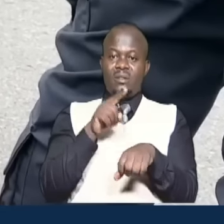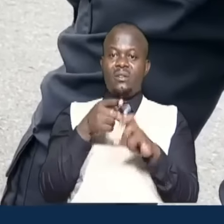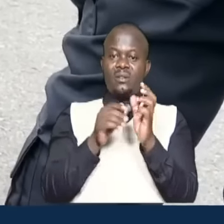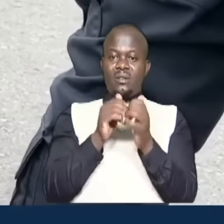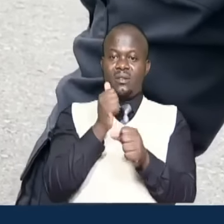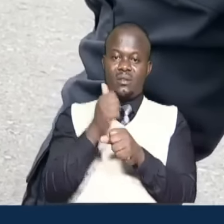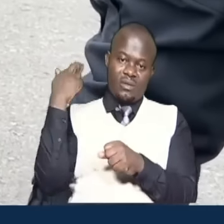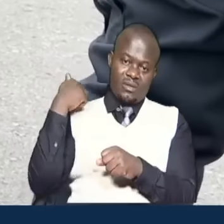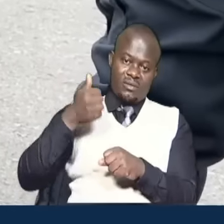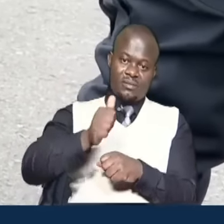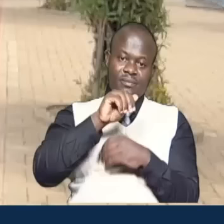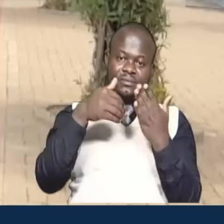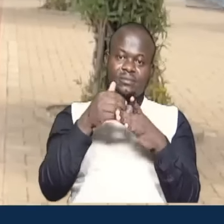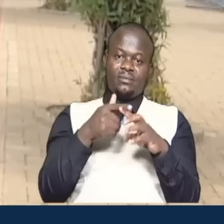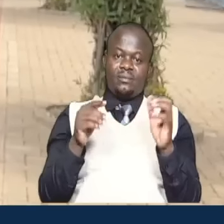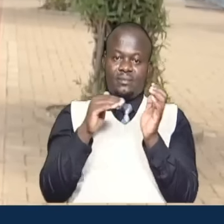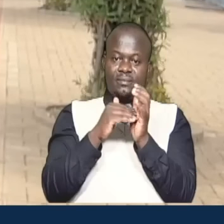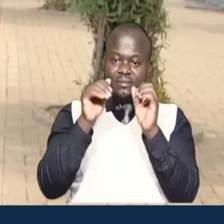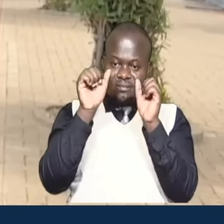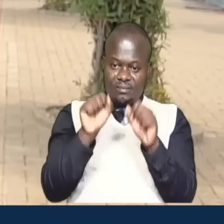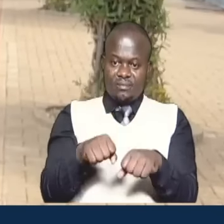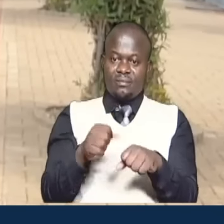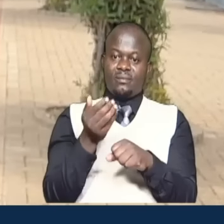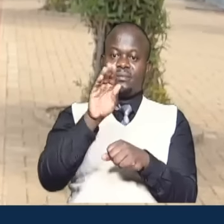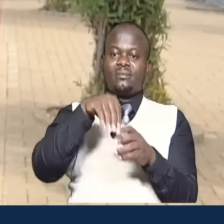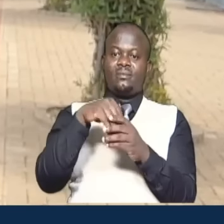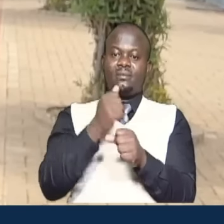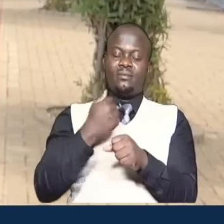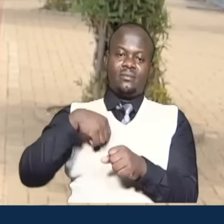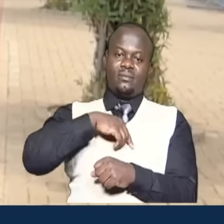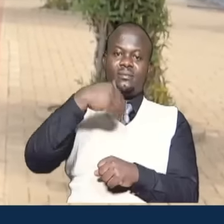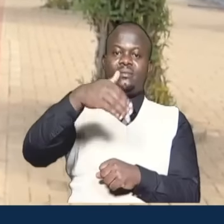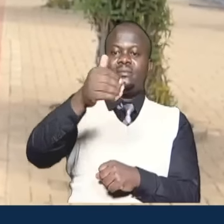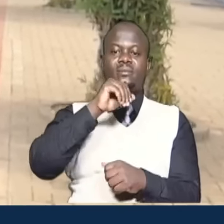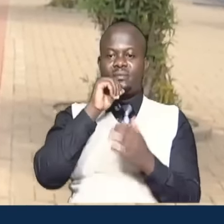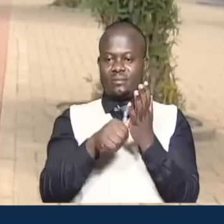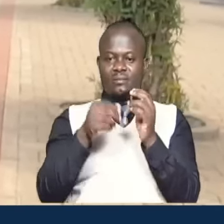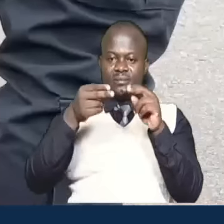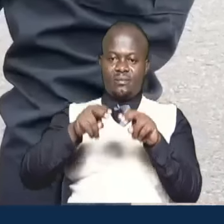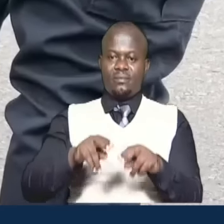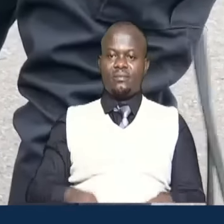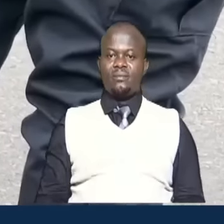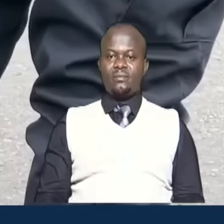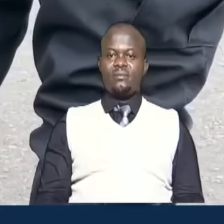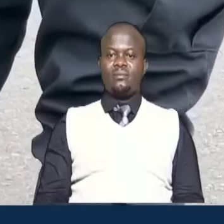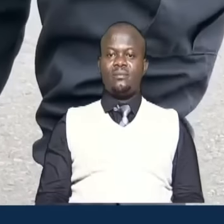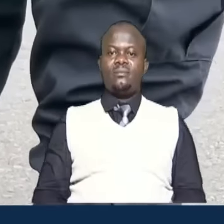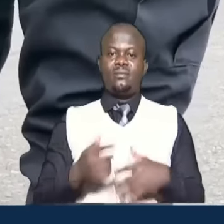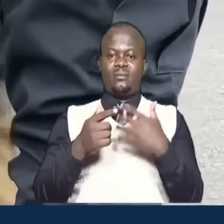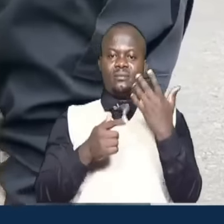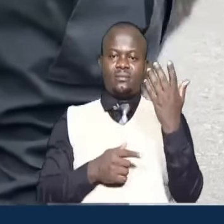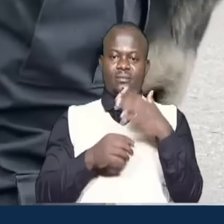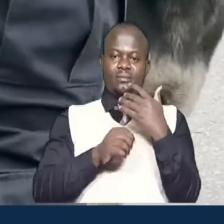akazi zishinzwe, kandi zikashoboye gusubira mu kazi kacu ka buri munsi nta kibazo kibaye. Uyu mwitozo ngiro wa